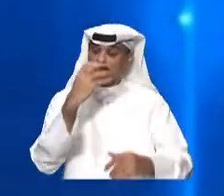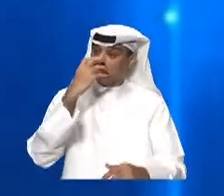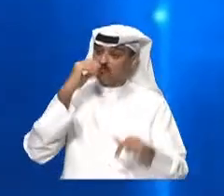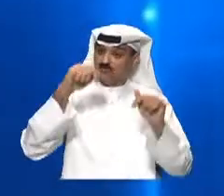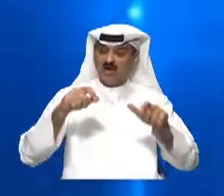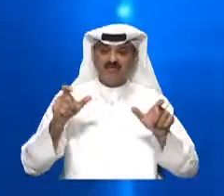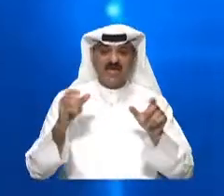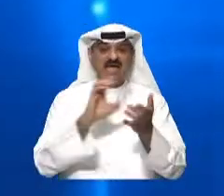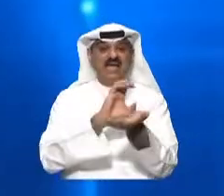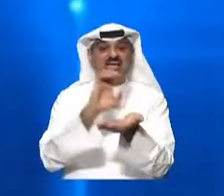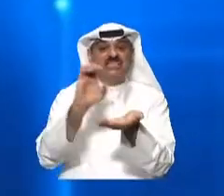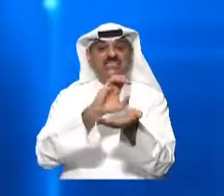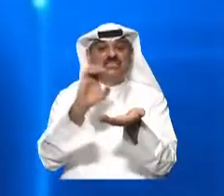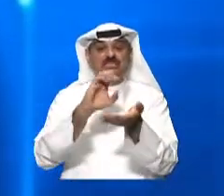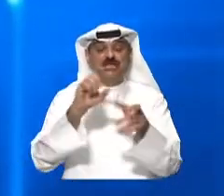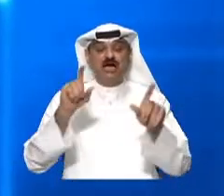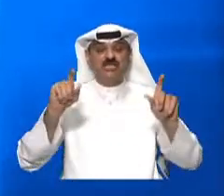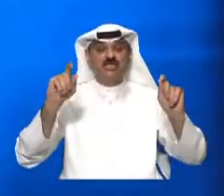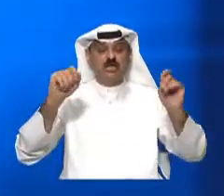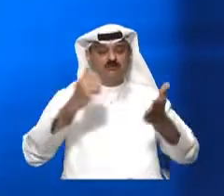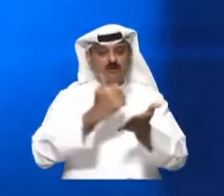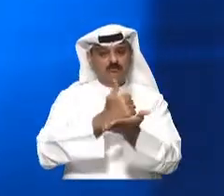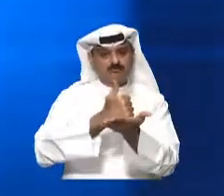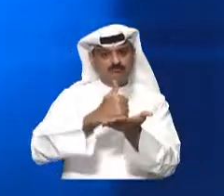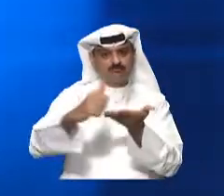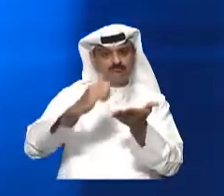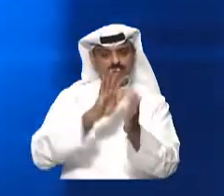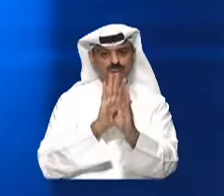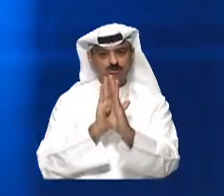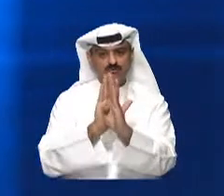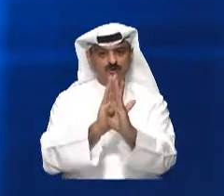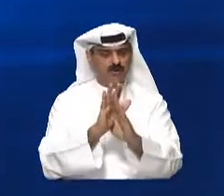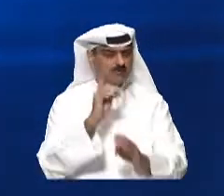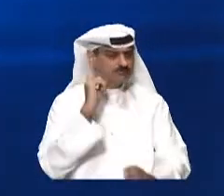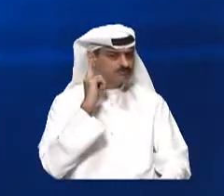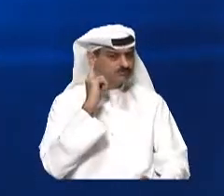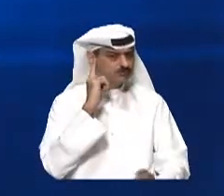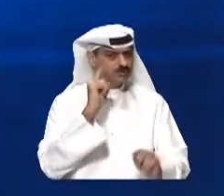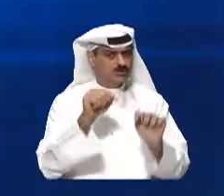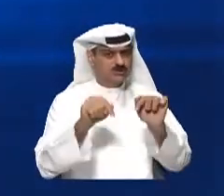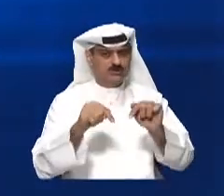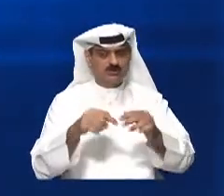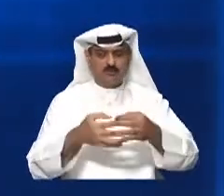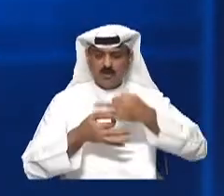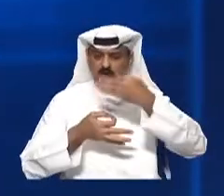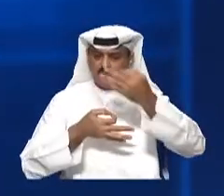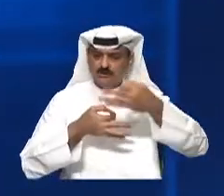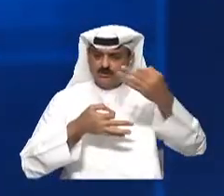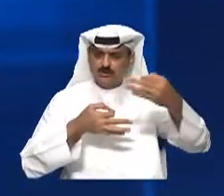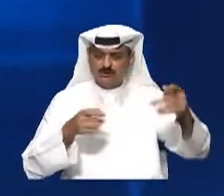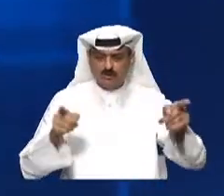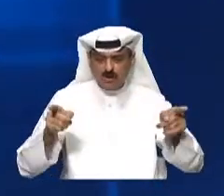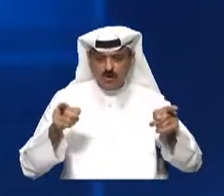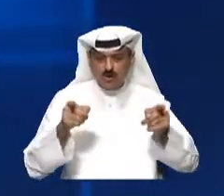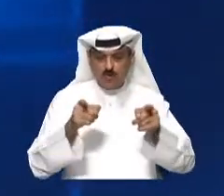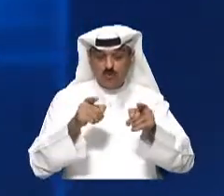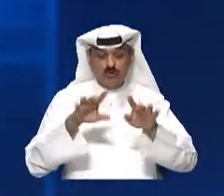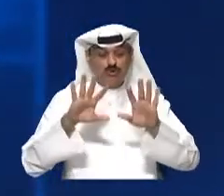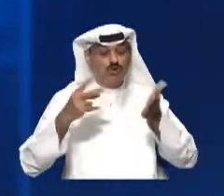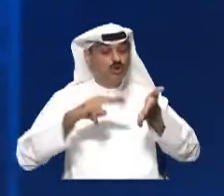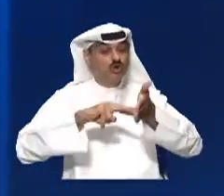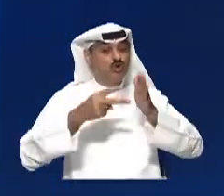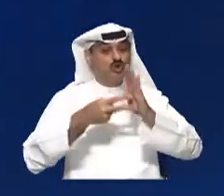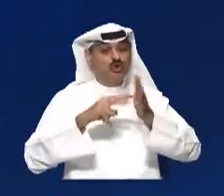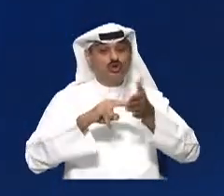والصحية للوقاية من فيروس كورونا المستجد، واستمعا إلى شرح موجز عن آلية العمل والتجهيزات